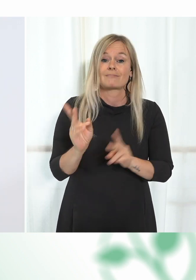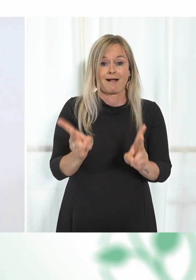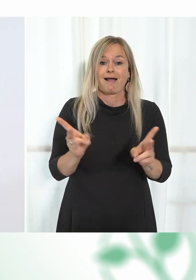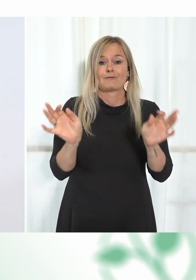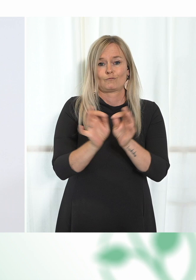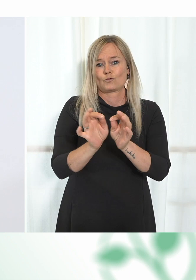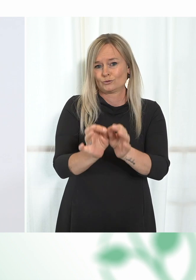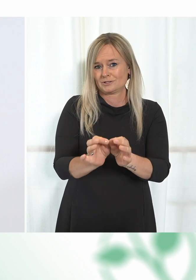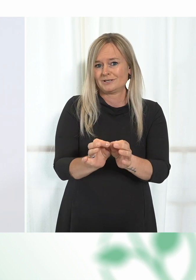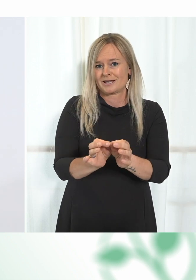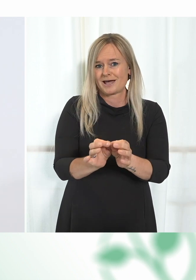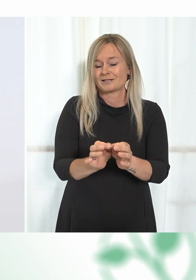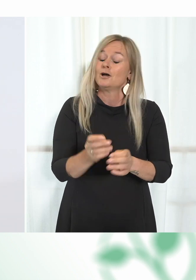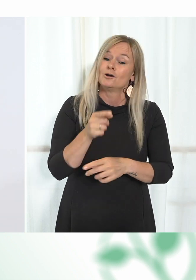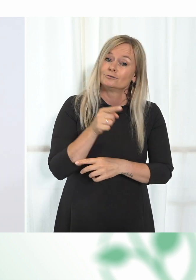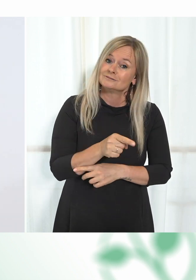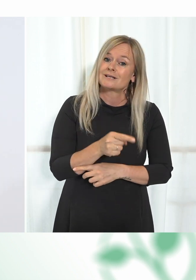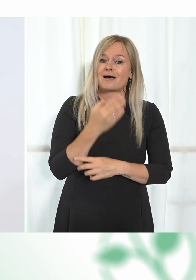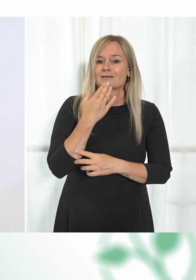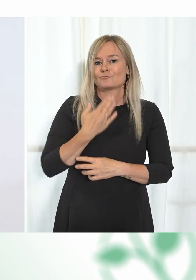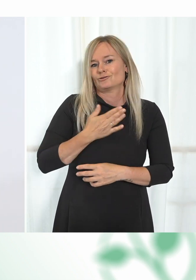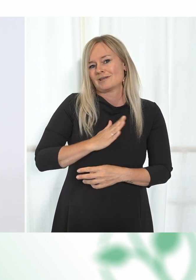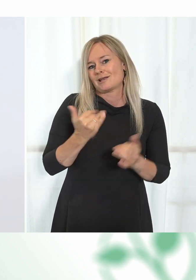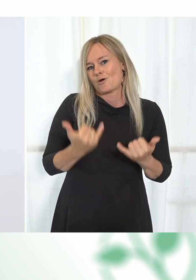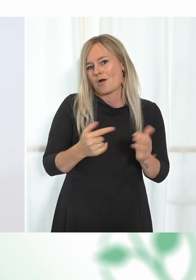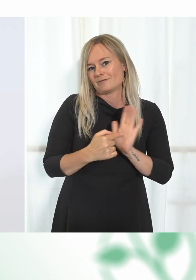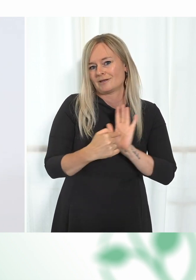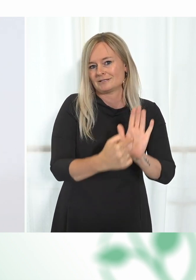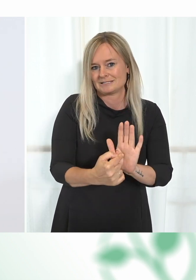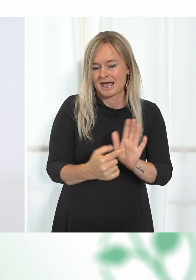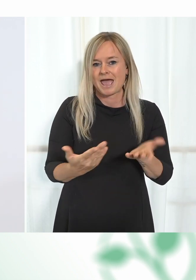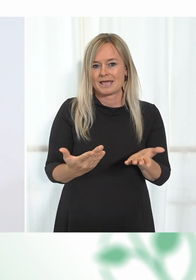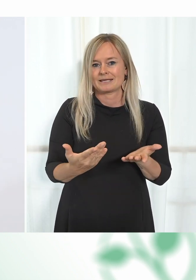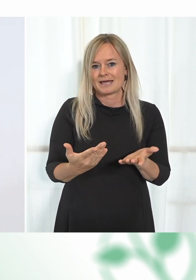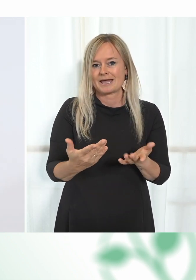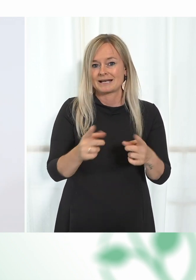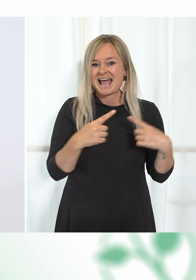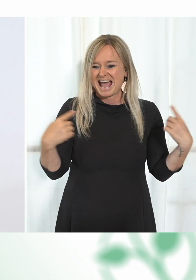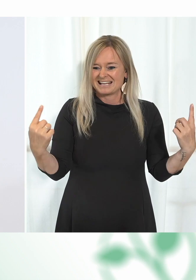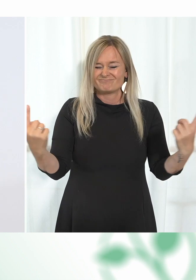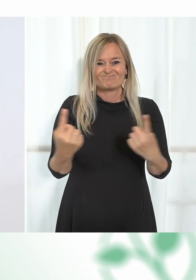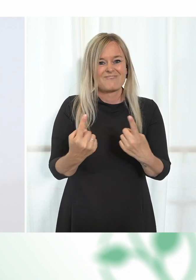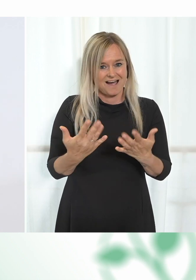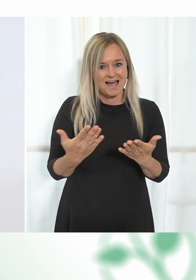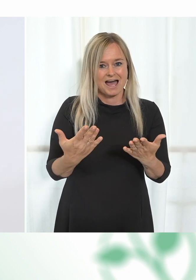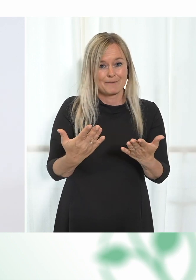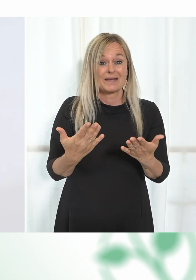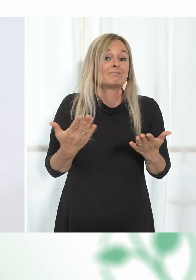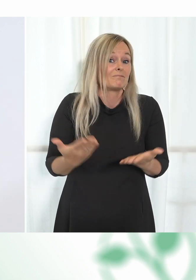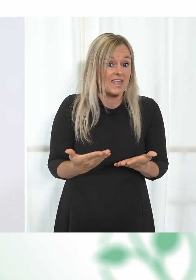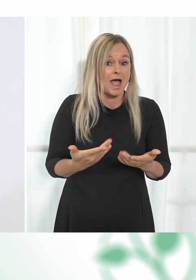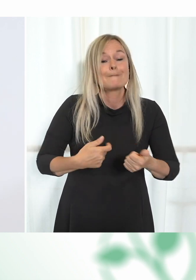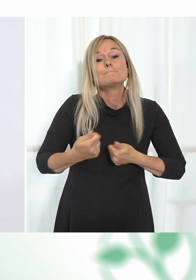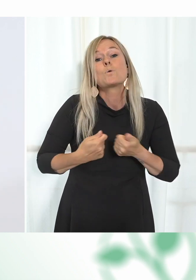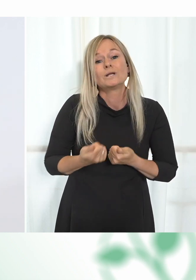wir Ihnen heute auch zeigen kann. Die Rahmenbedingungen, die stellt natürlich in unserem Land, so wie in vielen anderen Ländern, die Politik zur Verfügung. Wir